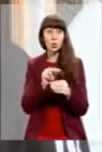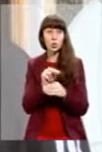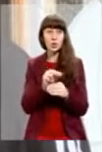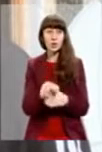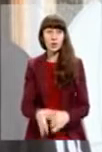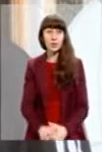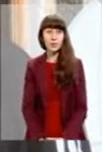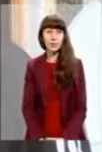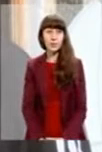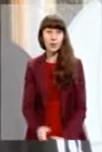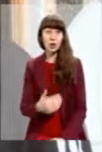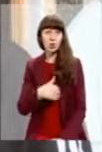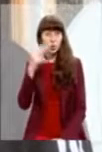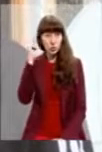МЧС.